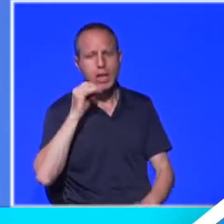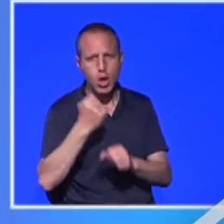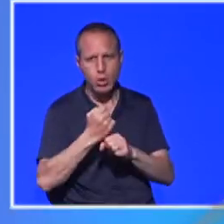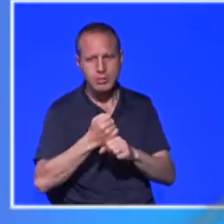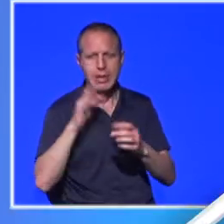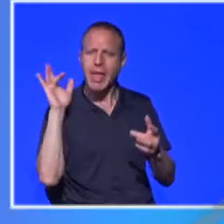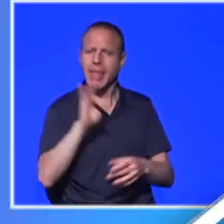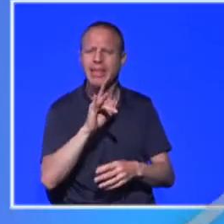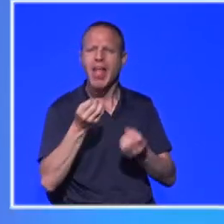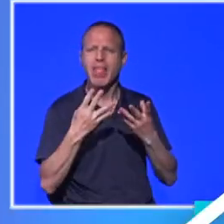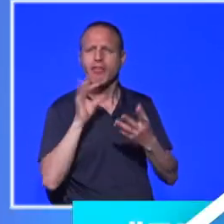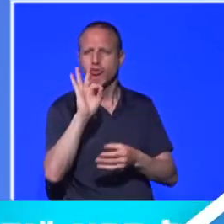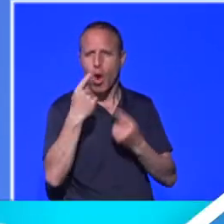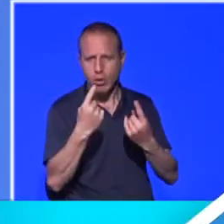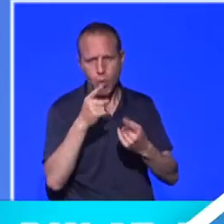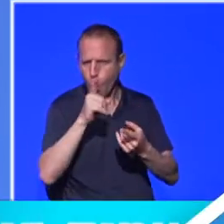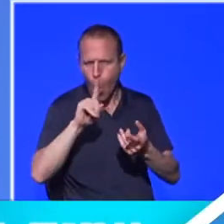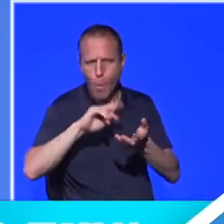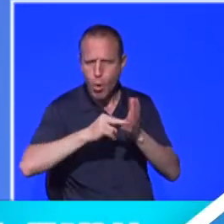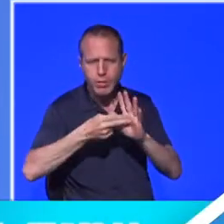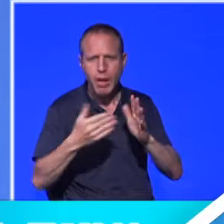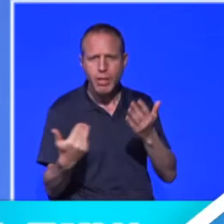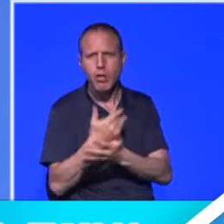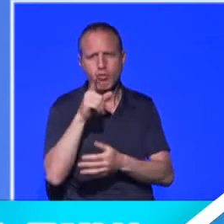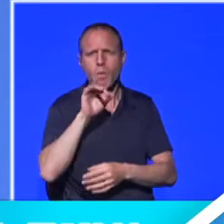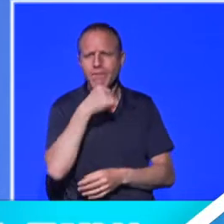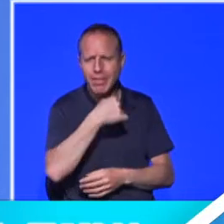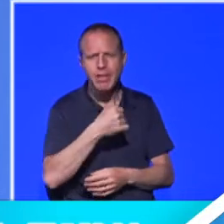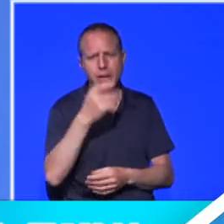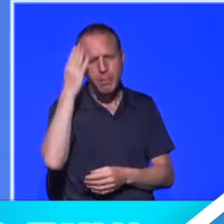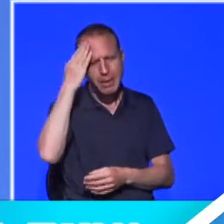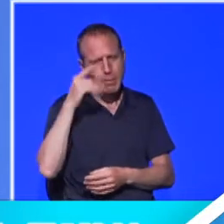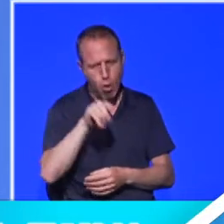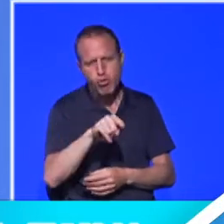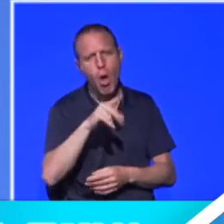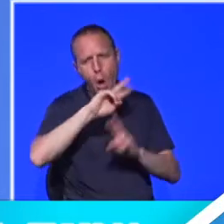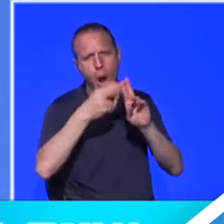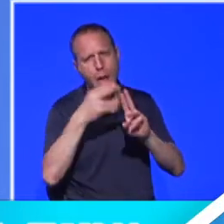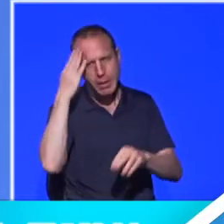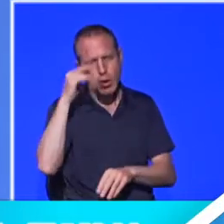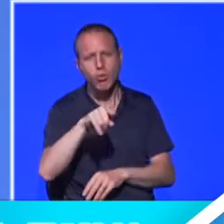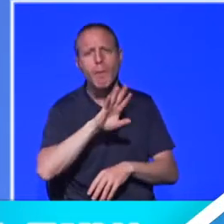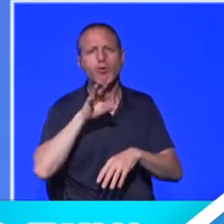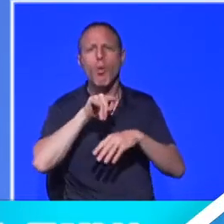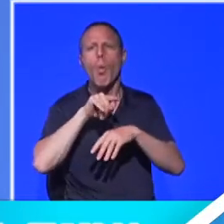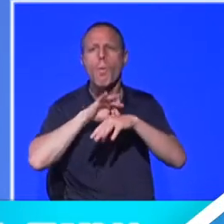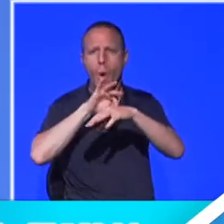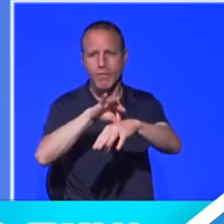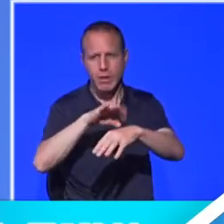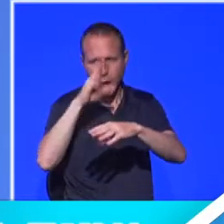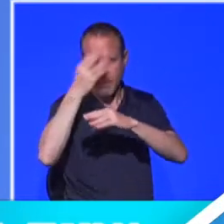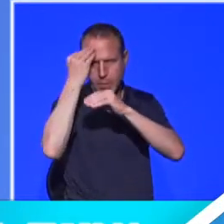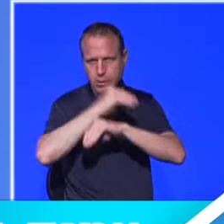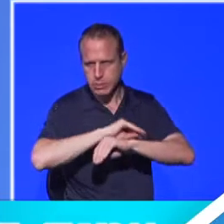עצמו, הוא לא פוליטיקאי חדש, הוא פוליטיקאי ותיק, אנחנו מכירים אותו, העולם מכיר אותו, ומה שהוא מוביל, גם